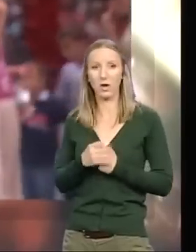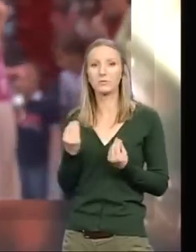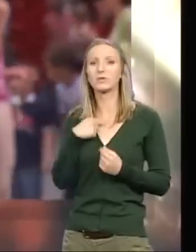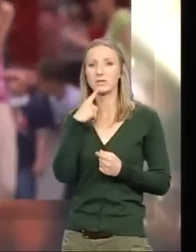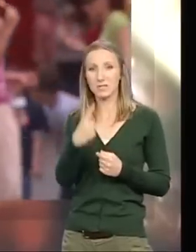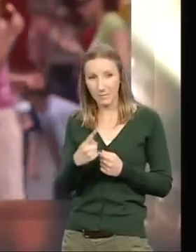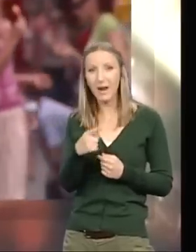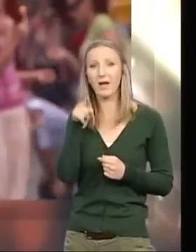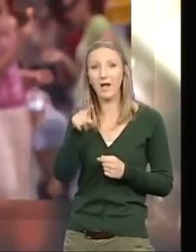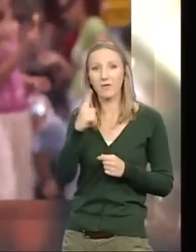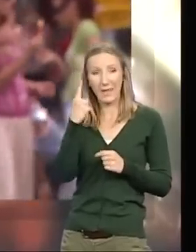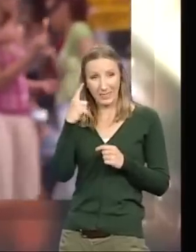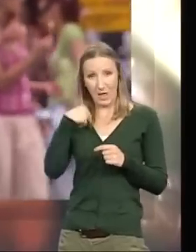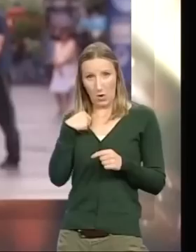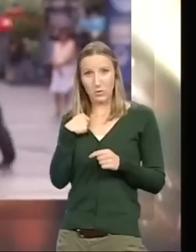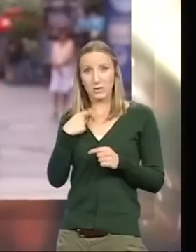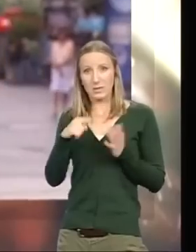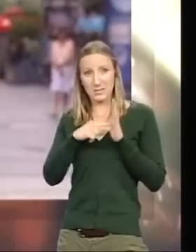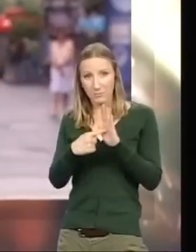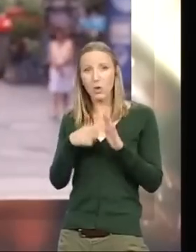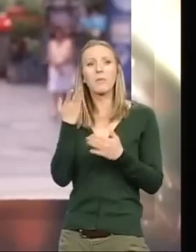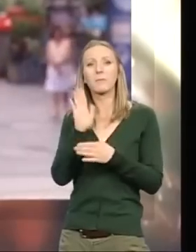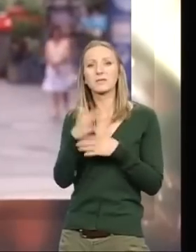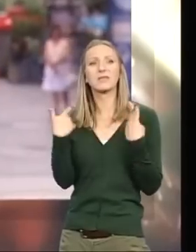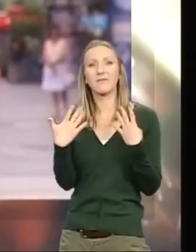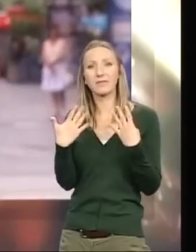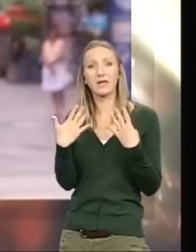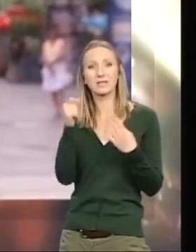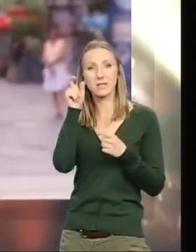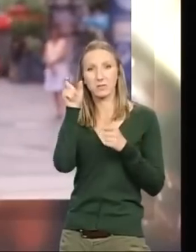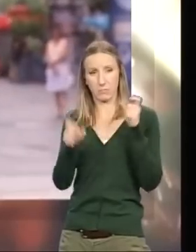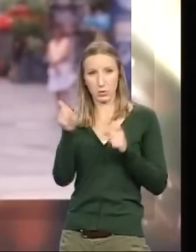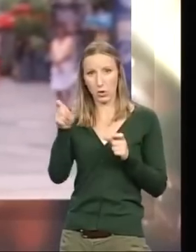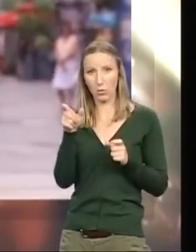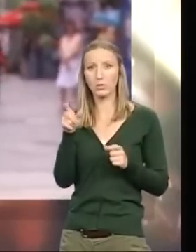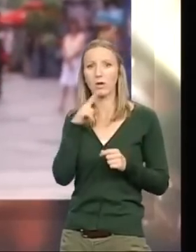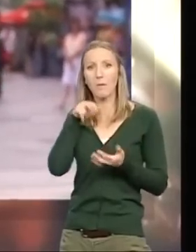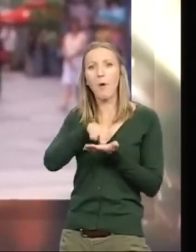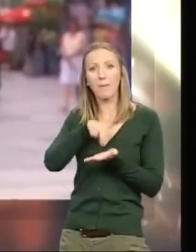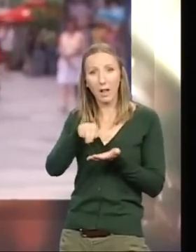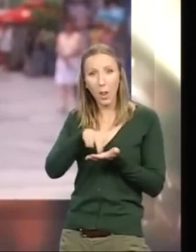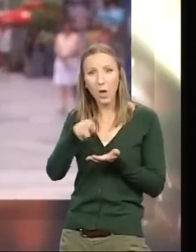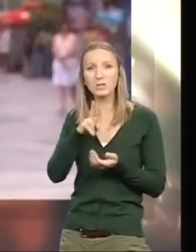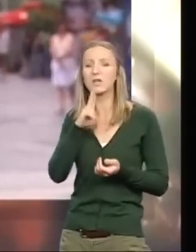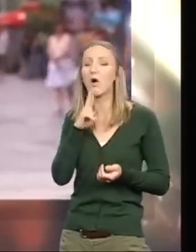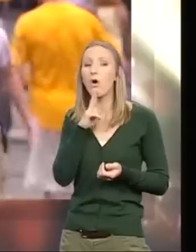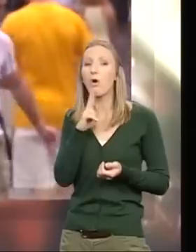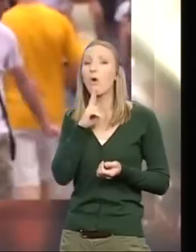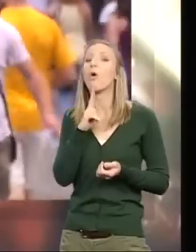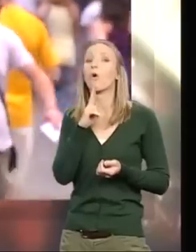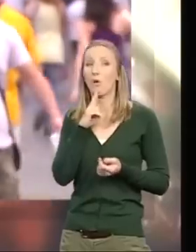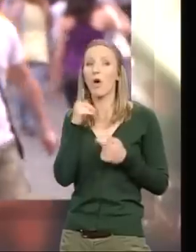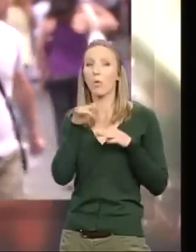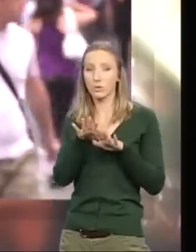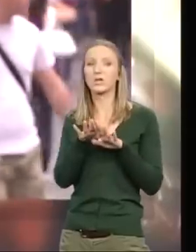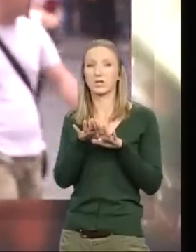zamordljivost, koji je jedan od simptoma koji je prisutan kod čak negde 90% ljudi koji imaju ovu bolest, a što će sigurno takođe uticati